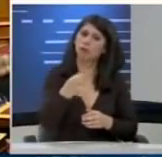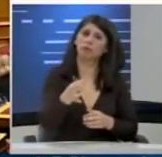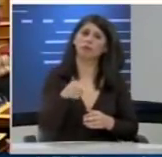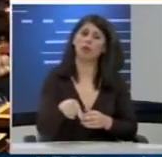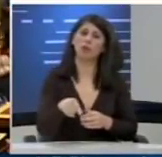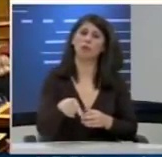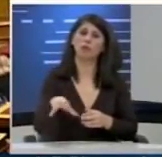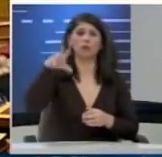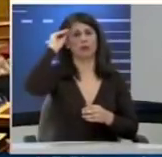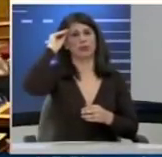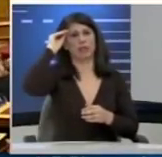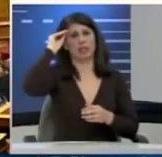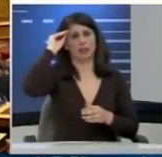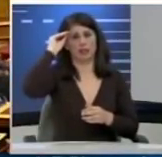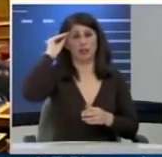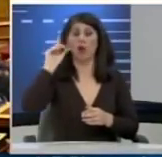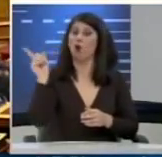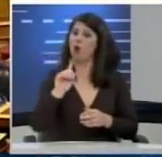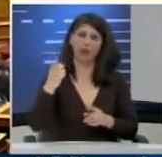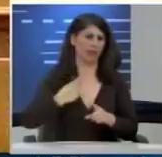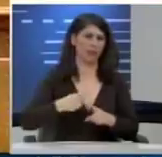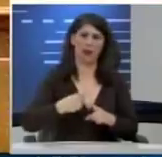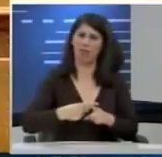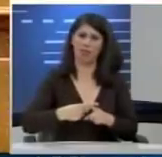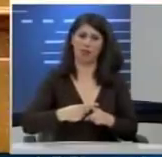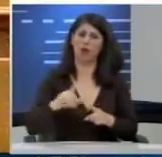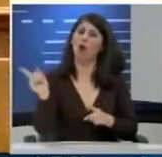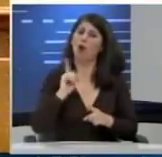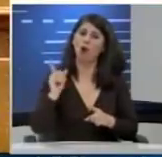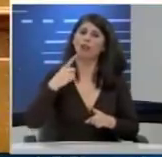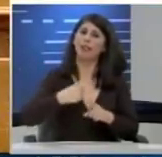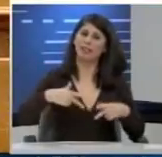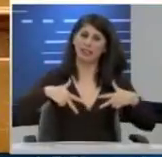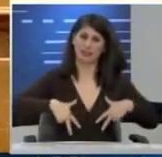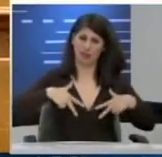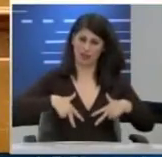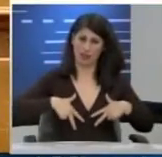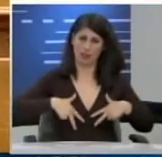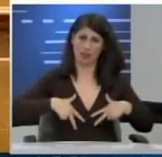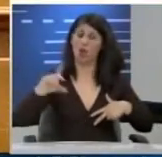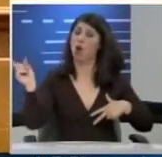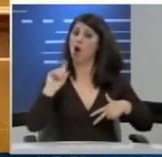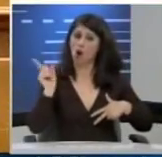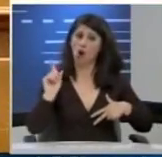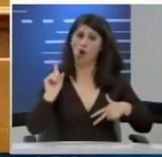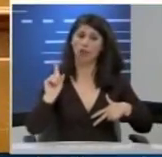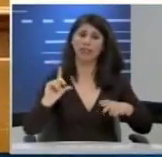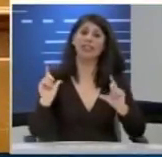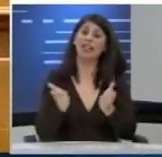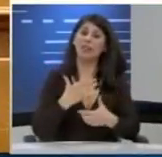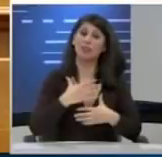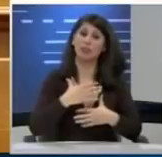χαρακτηρίζει αυτούς που τη συνέλαβαν. Όχι την Ελλάδα. Όχι την ελληνική κυβέρνηση. Όχι την